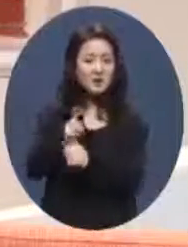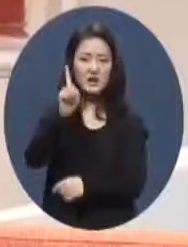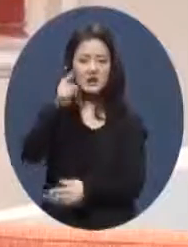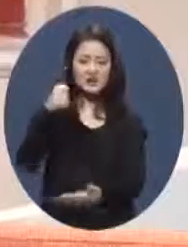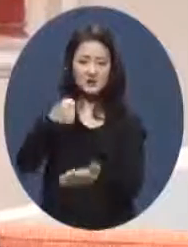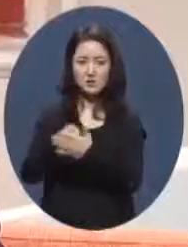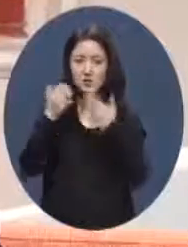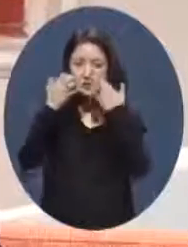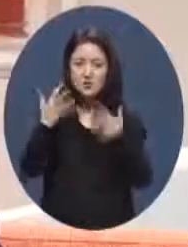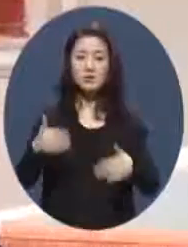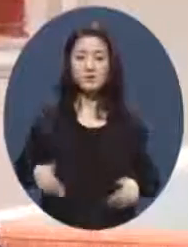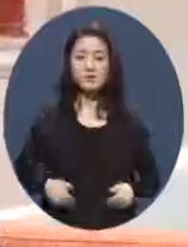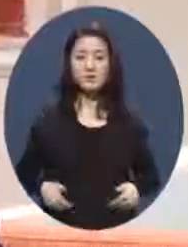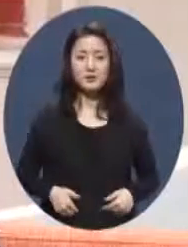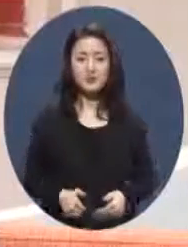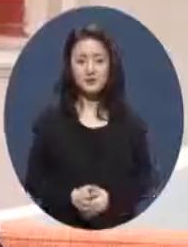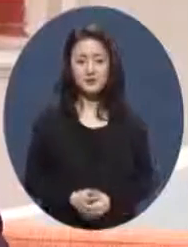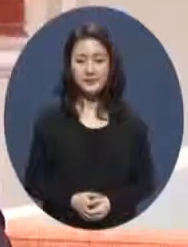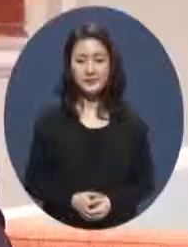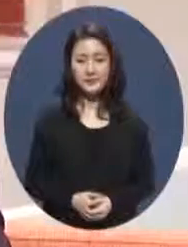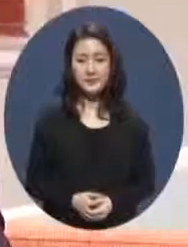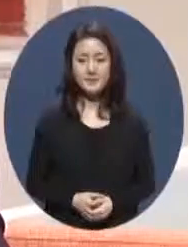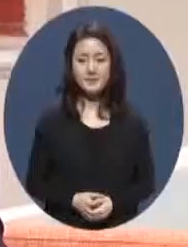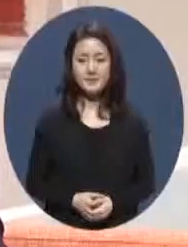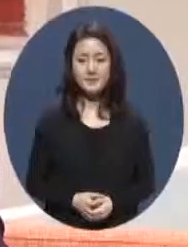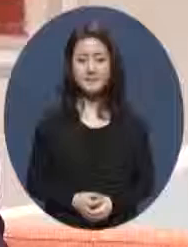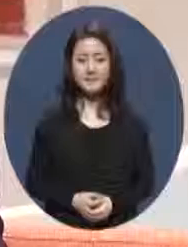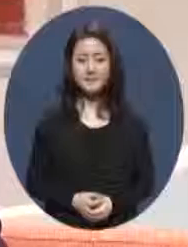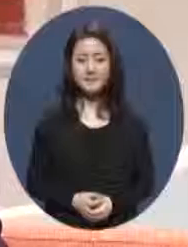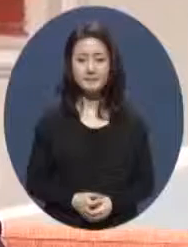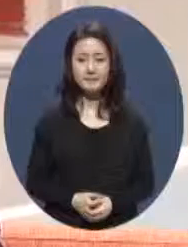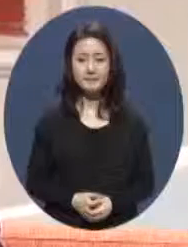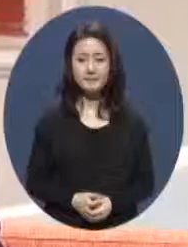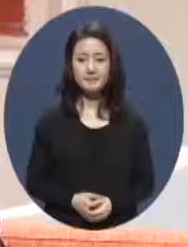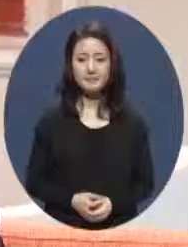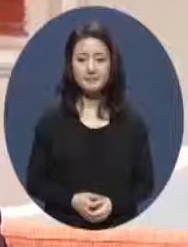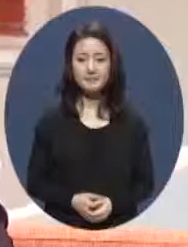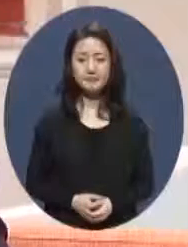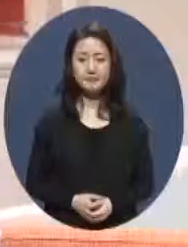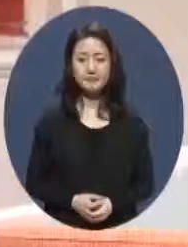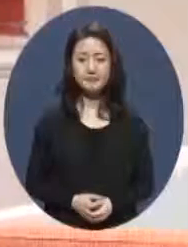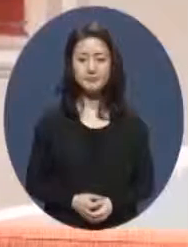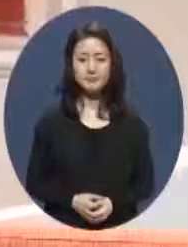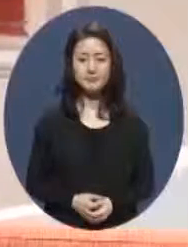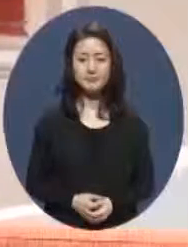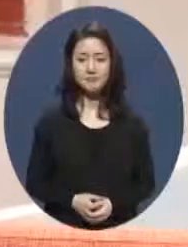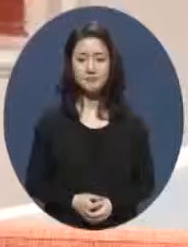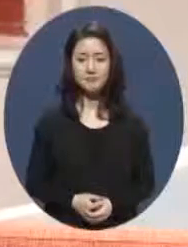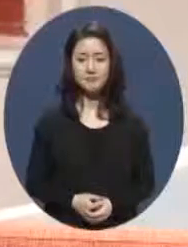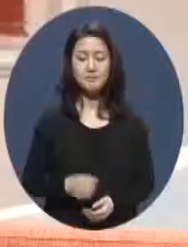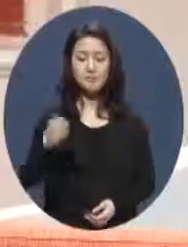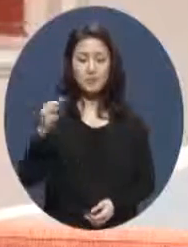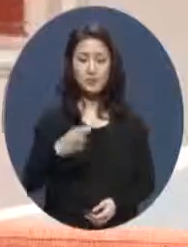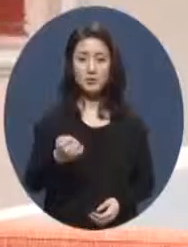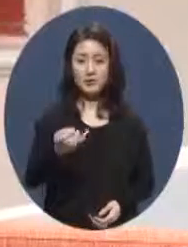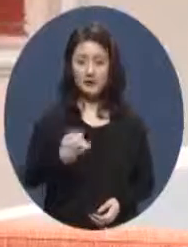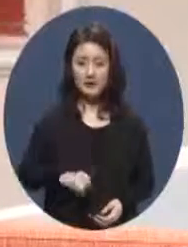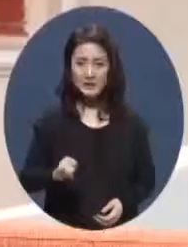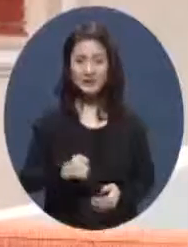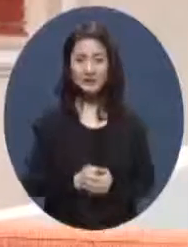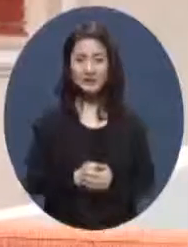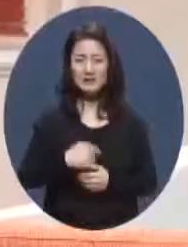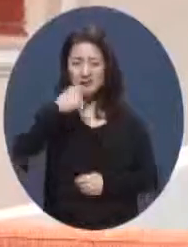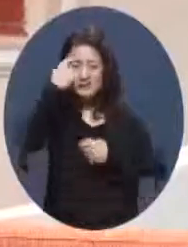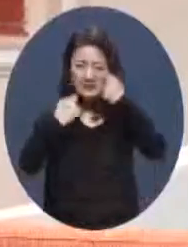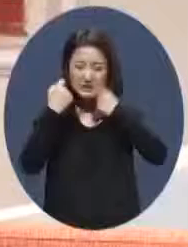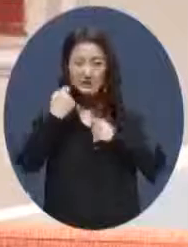예. 자, 그다음에 그 예솔이가 때를 쓰고 이런다는 건 성격이 나빠진다는 게 아니고요. 그거를